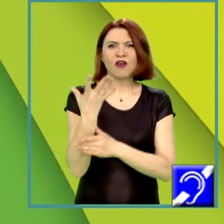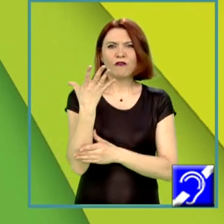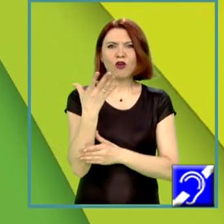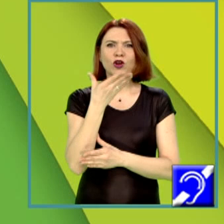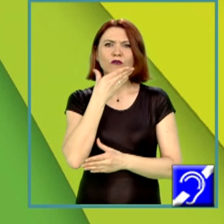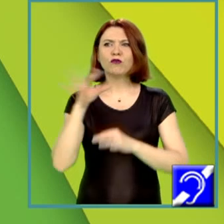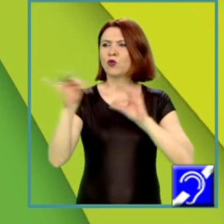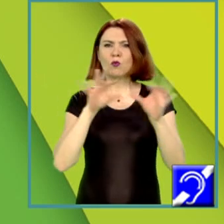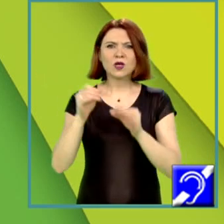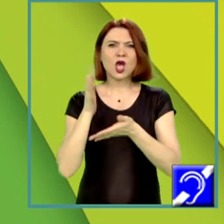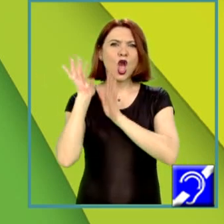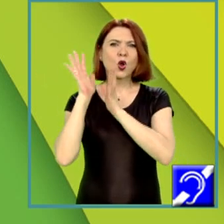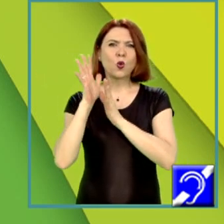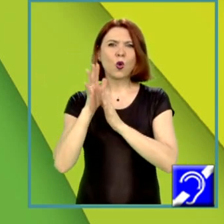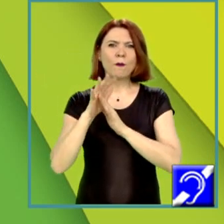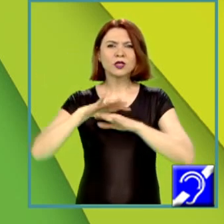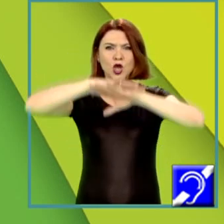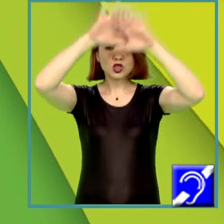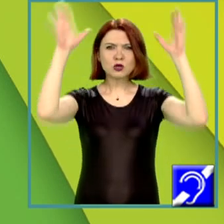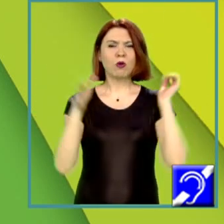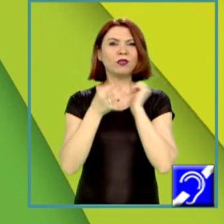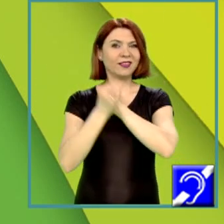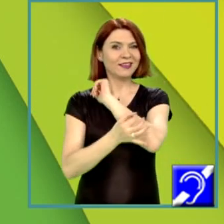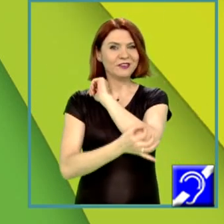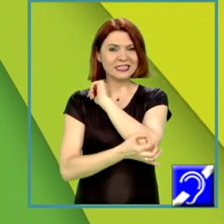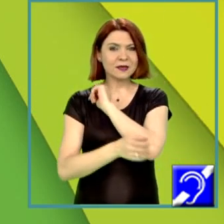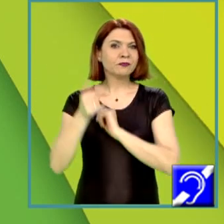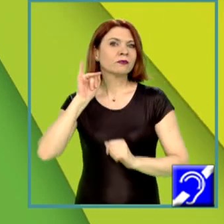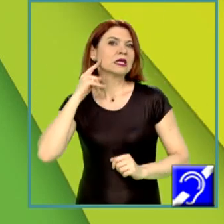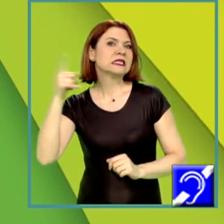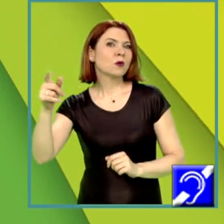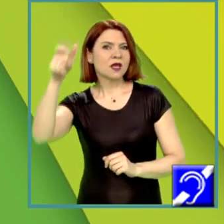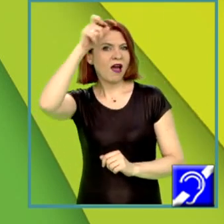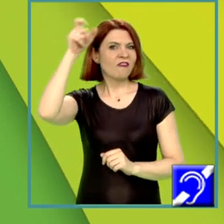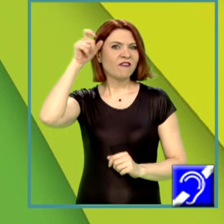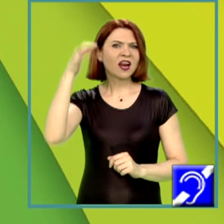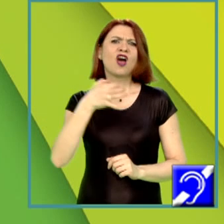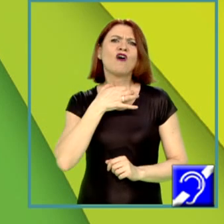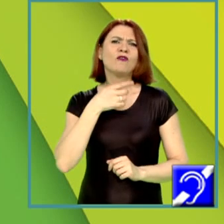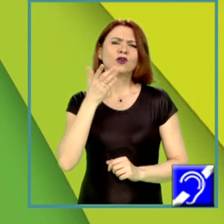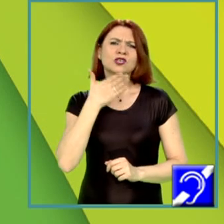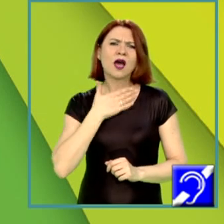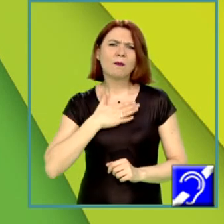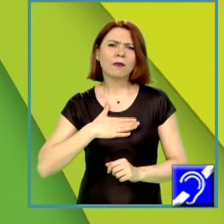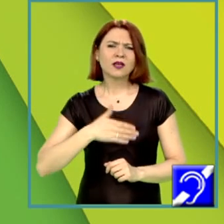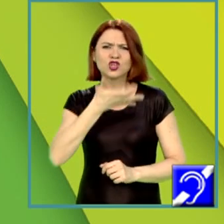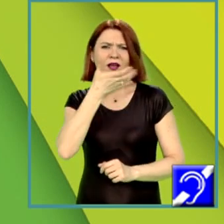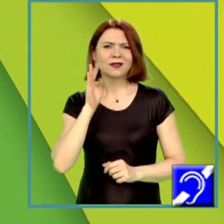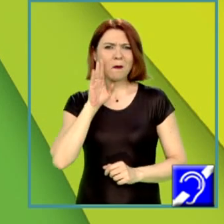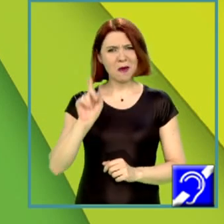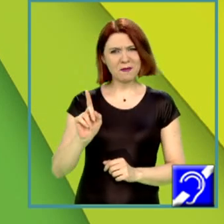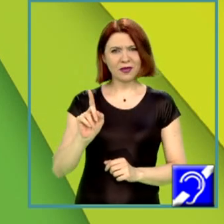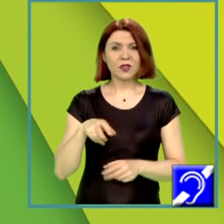cu palme rutier roditori și boltă bogată de viță se auzea vară vocea duioasă și cristalina a mamei